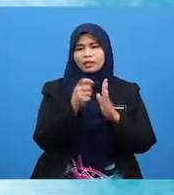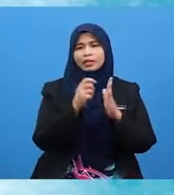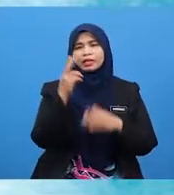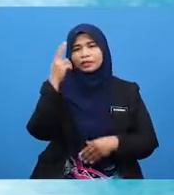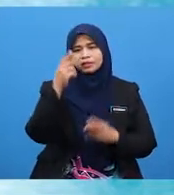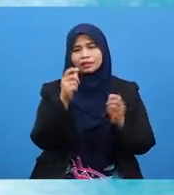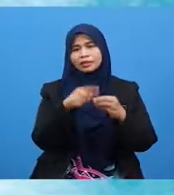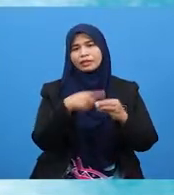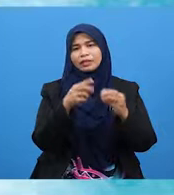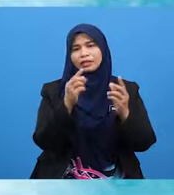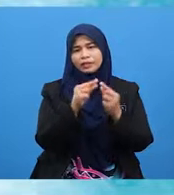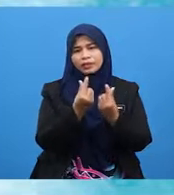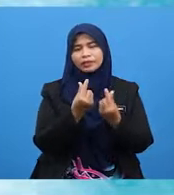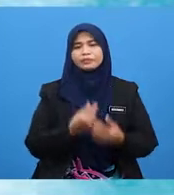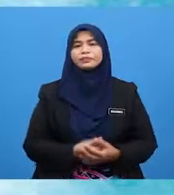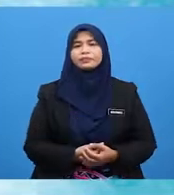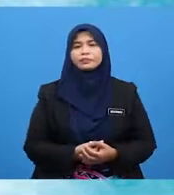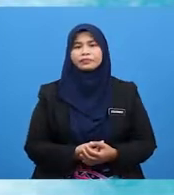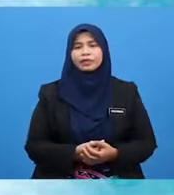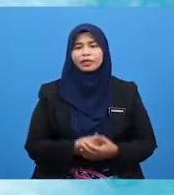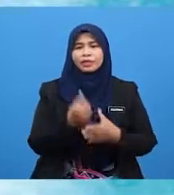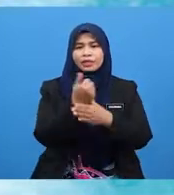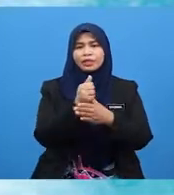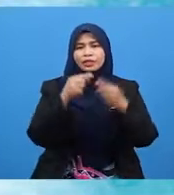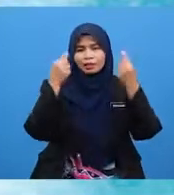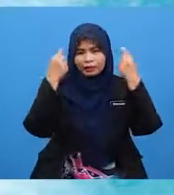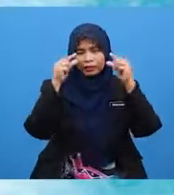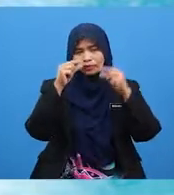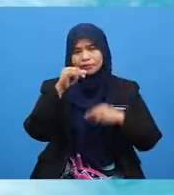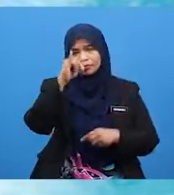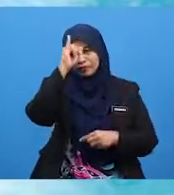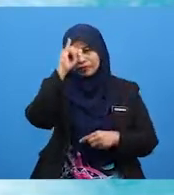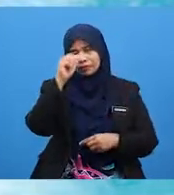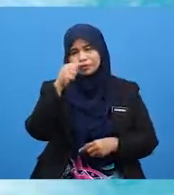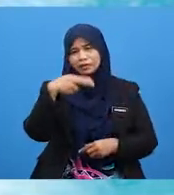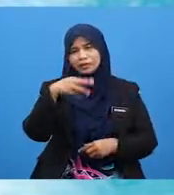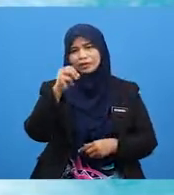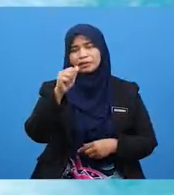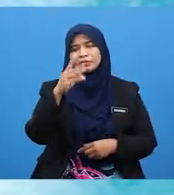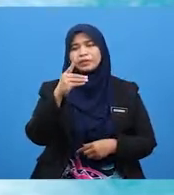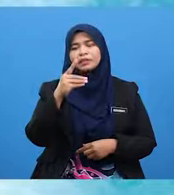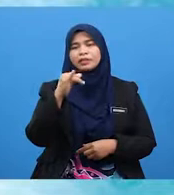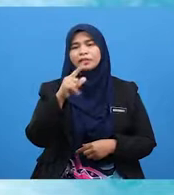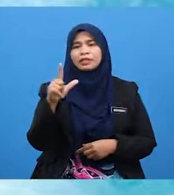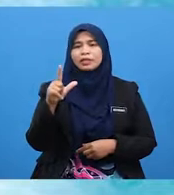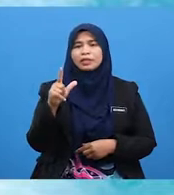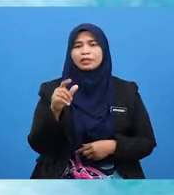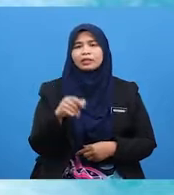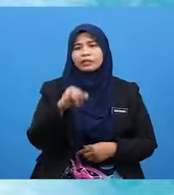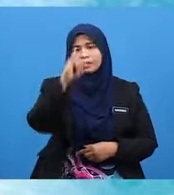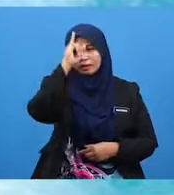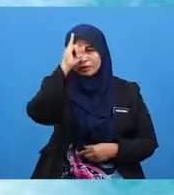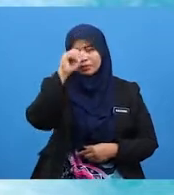dan bukannya makhluk. Antara guru Imam Ahmad yang tersohor ialah Imam